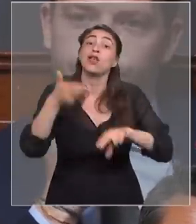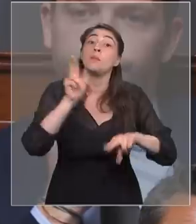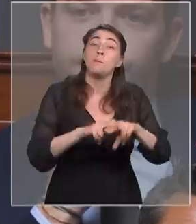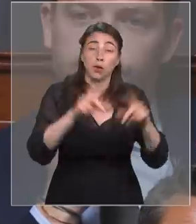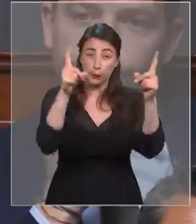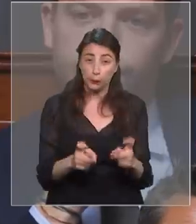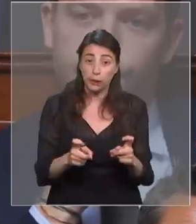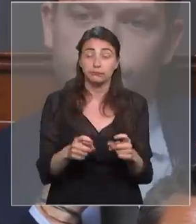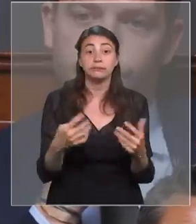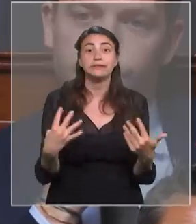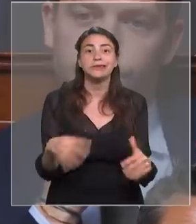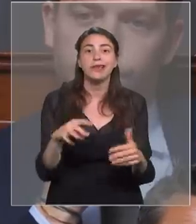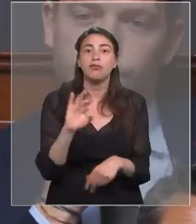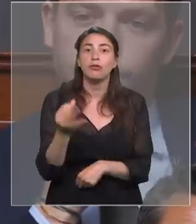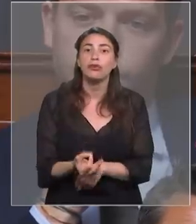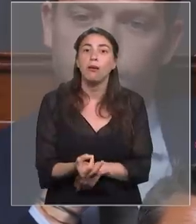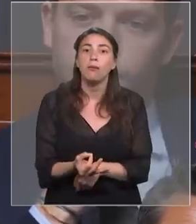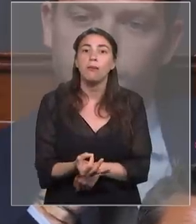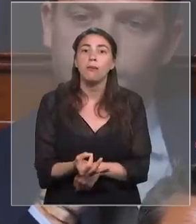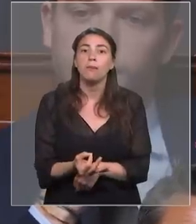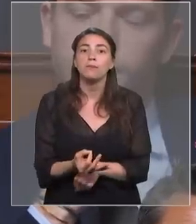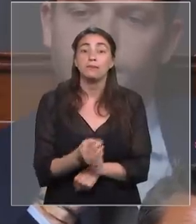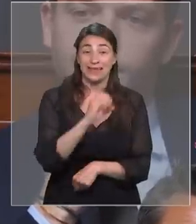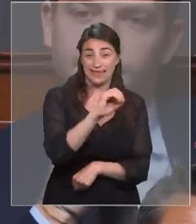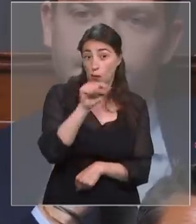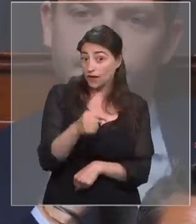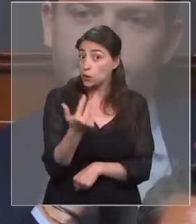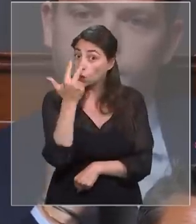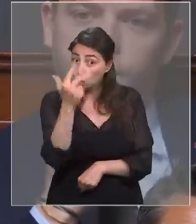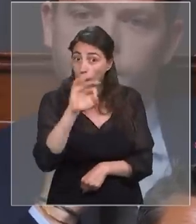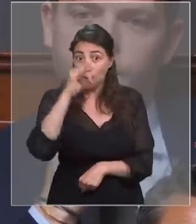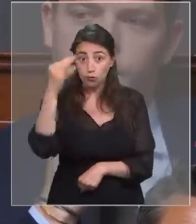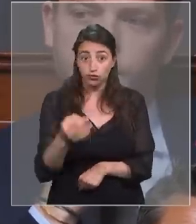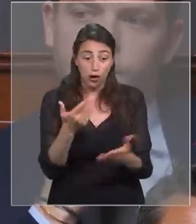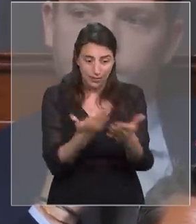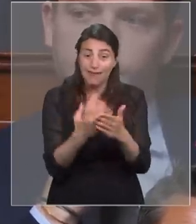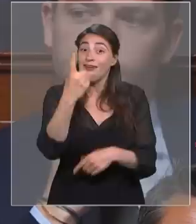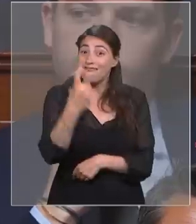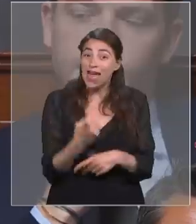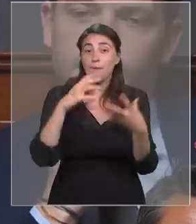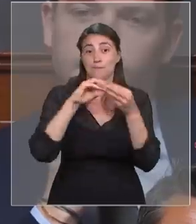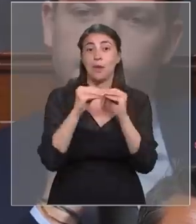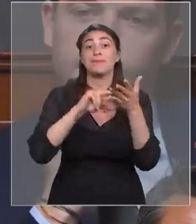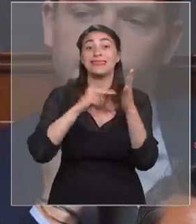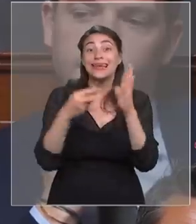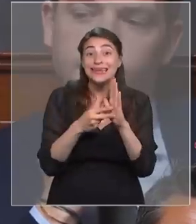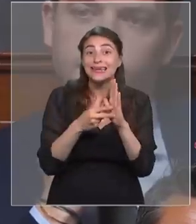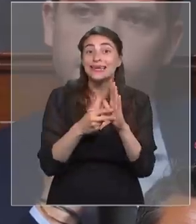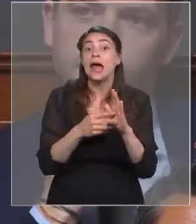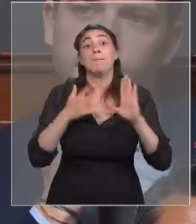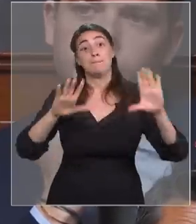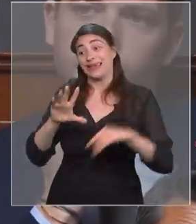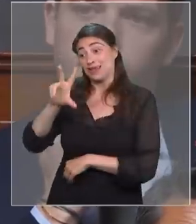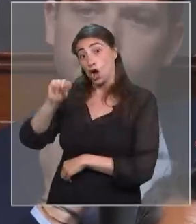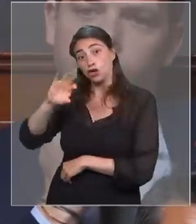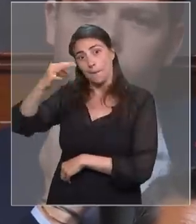19%. Seuls 0,3% des accidents sont liés à un défaut technique, alors que 30% des